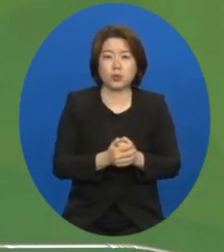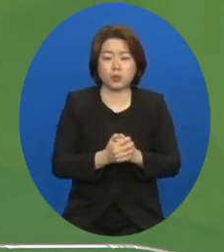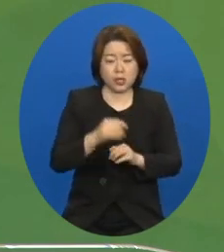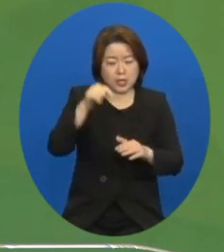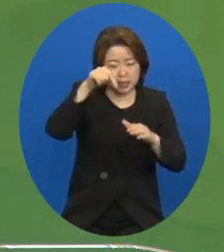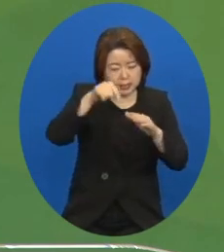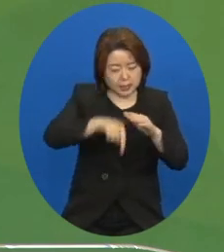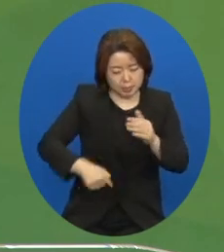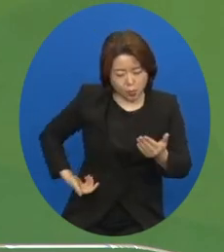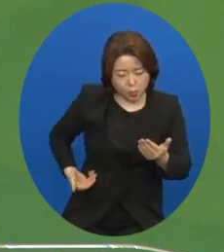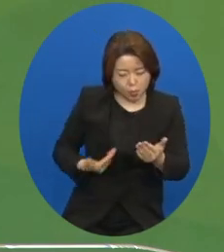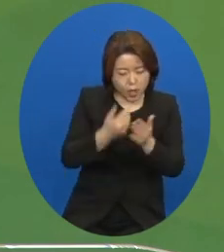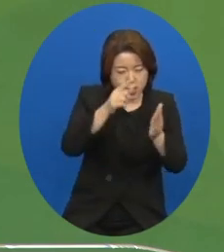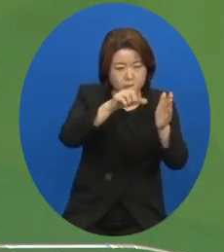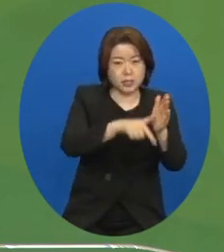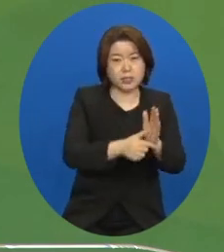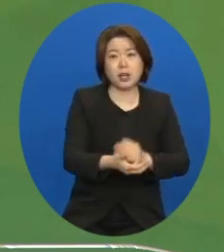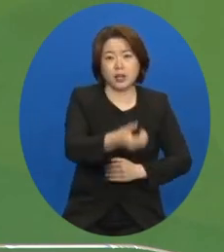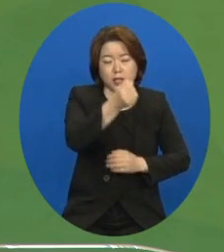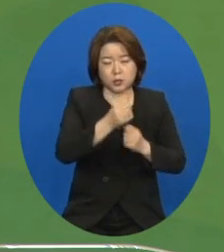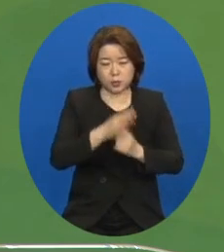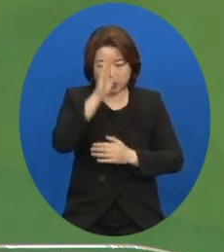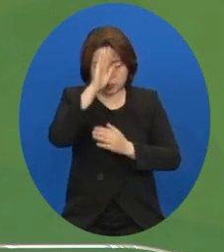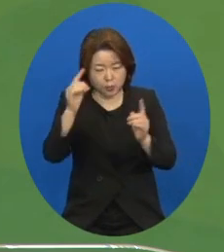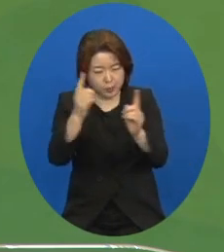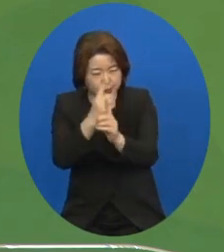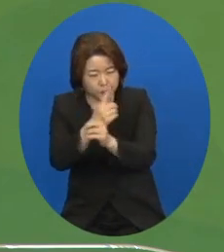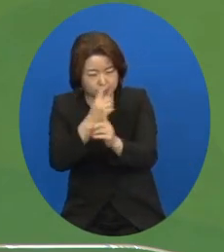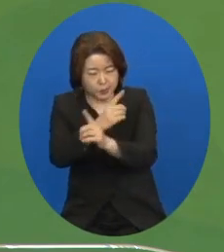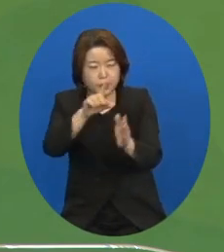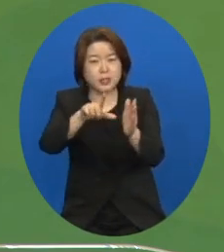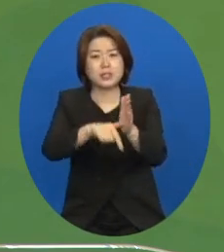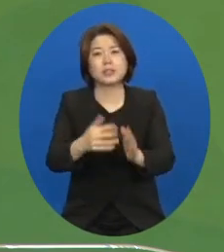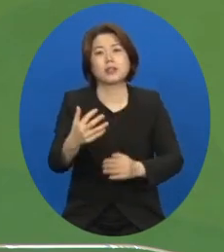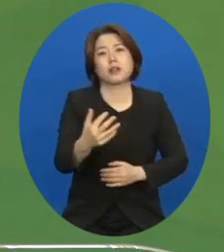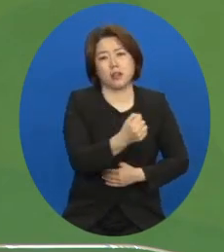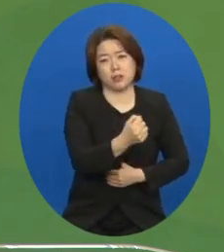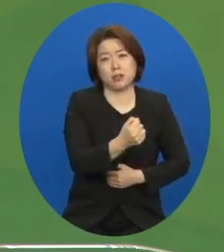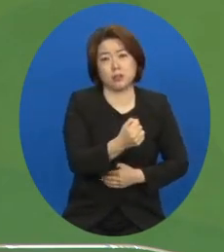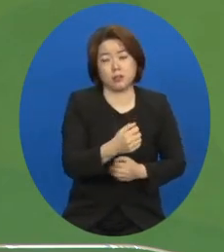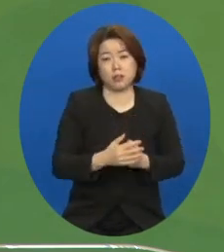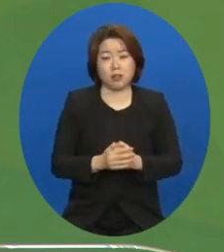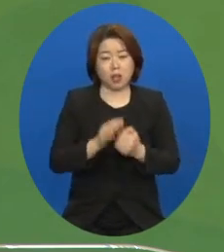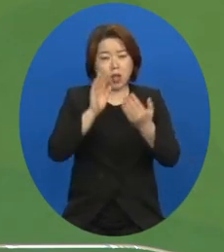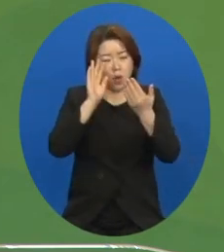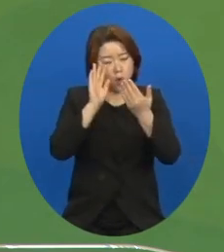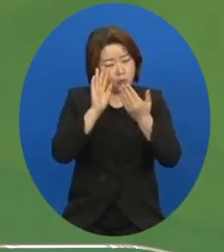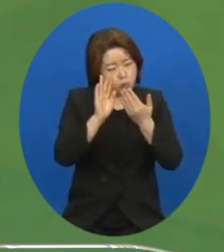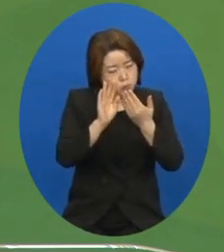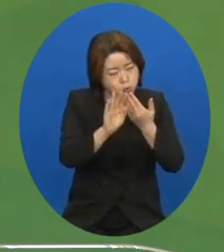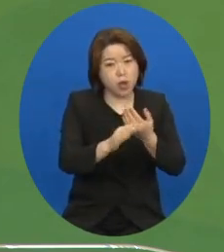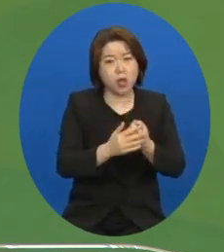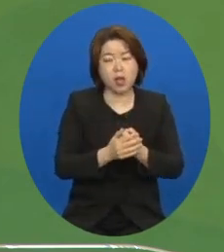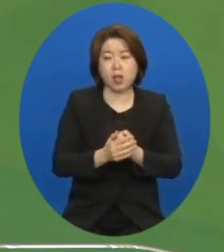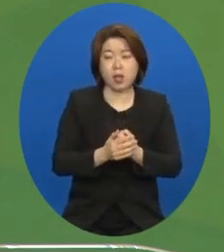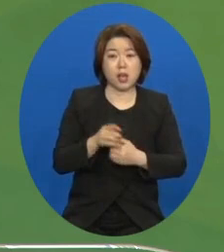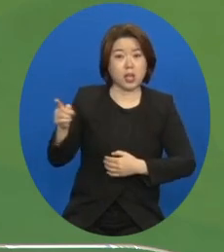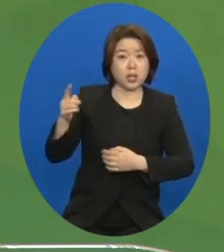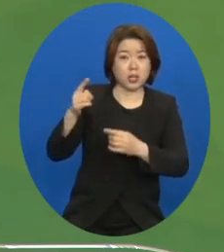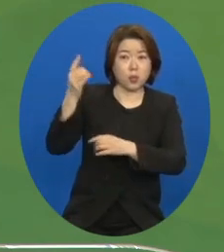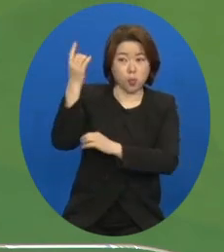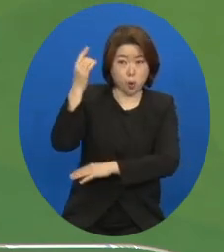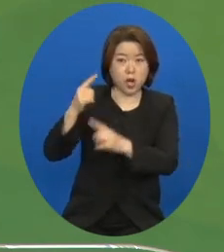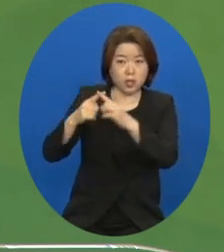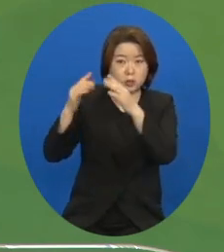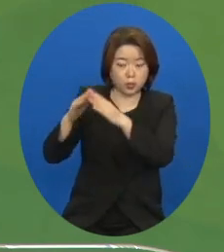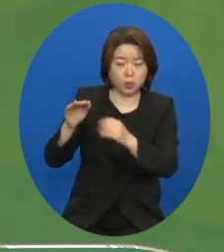회개의 시간을 가지고 치료의 시간도 가졌습니다. 그리고 난 다음에 그 교회가